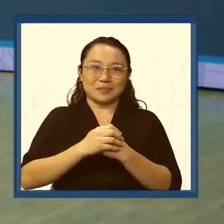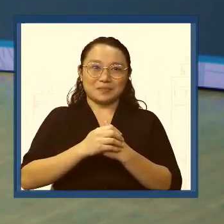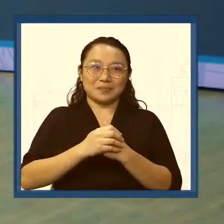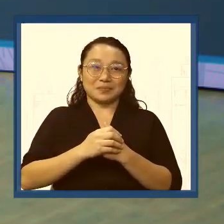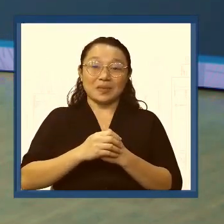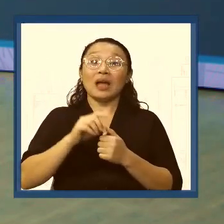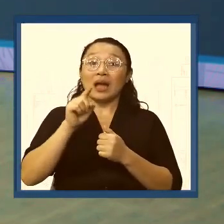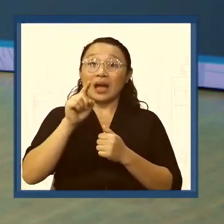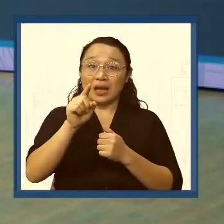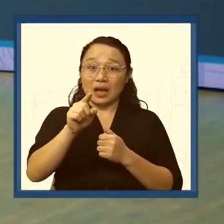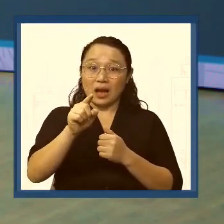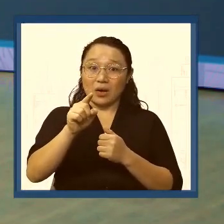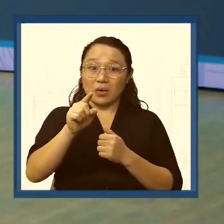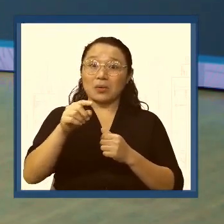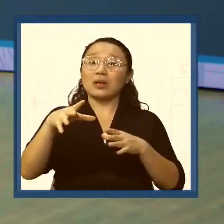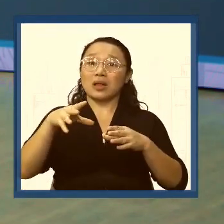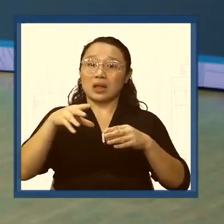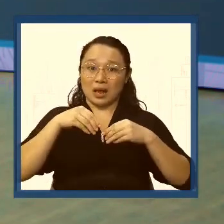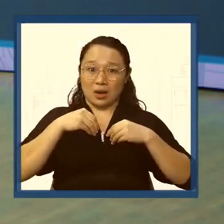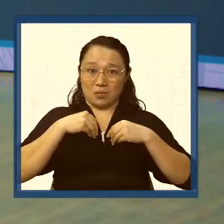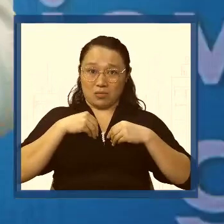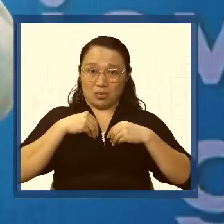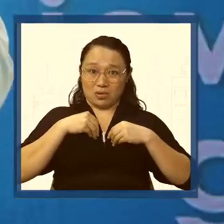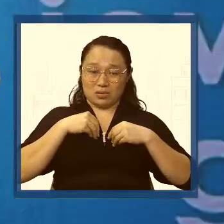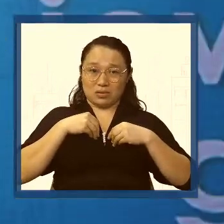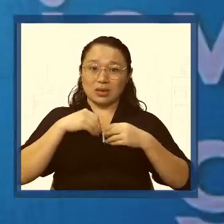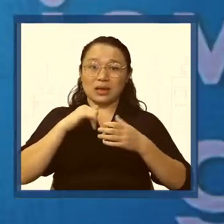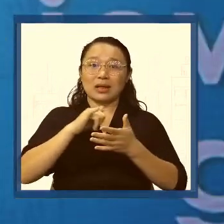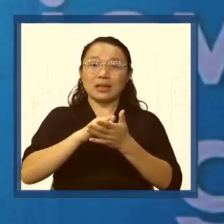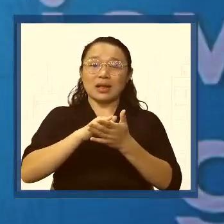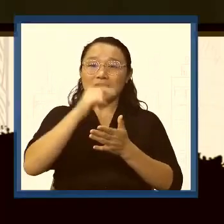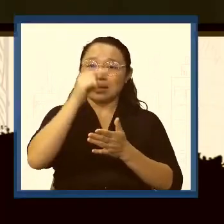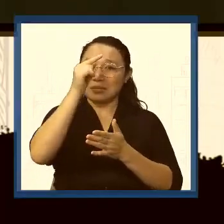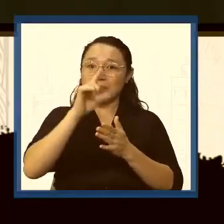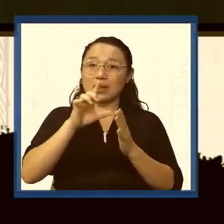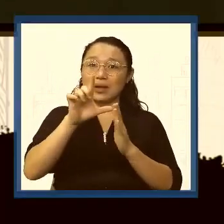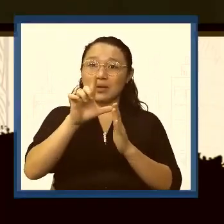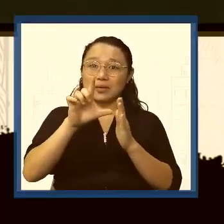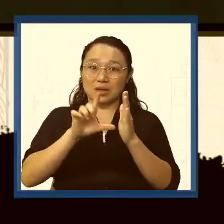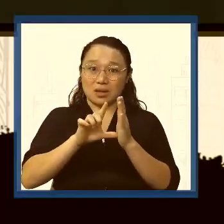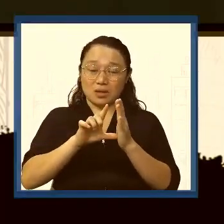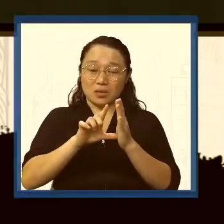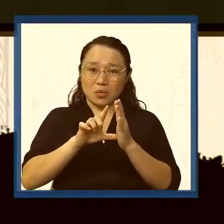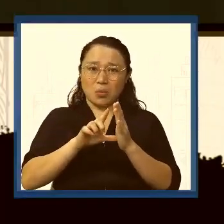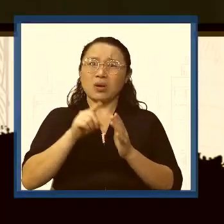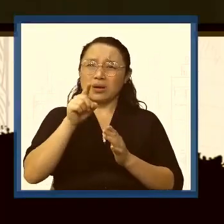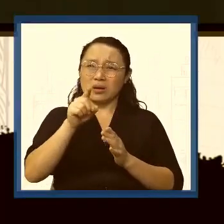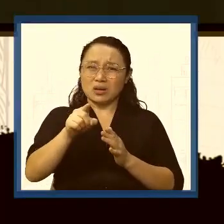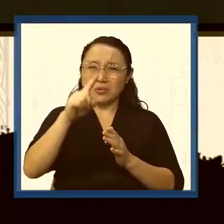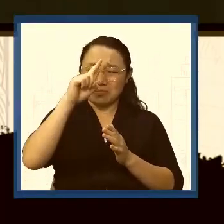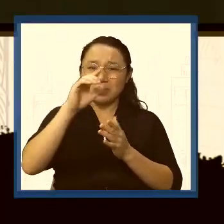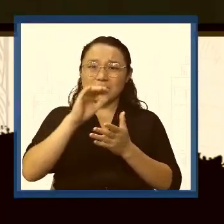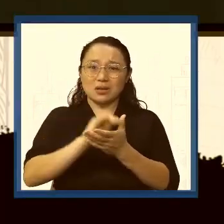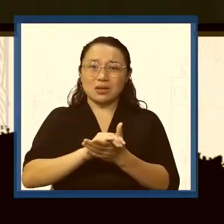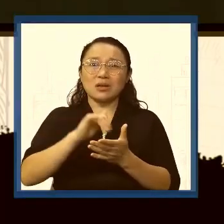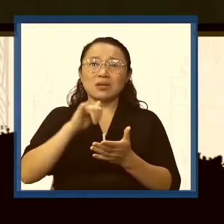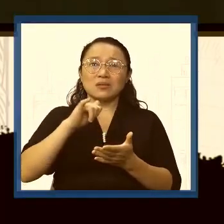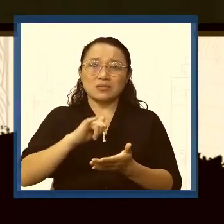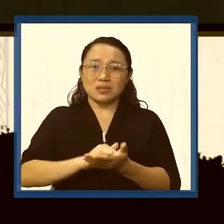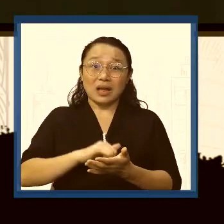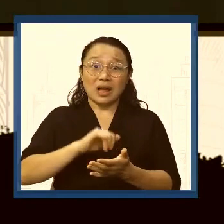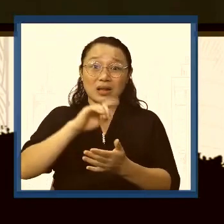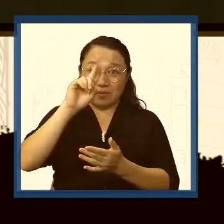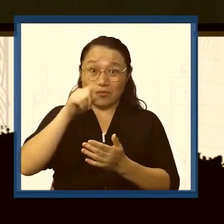Imo bang gidawat higala igsuon nga ang balaod sa Dios, gituuhan ba nimo nga kini alang sa